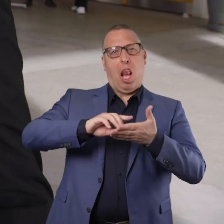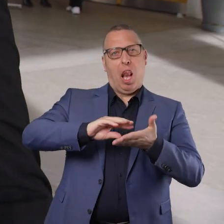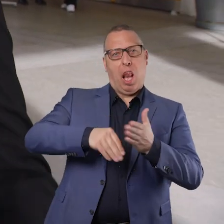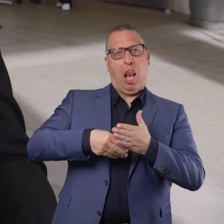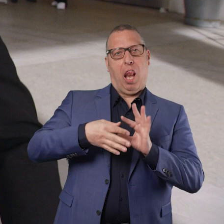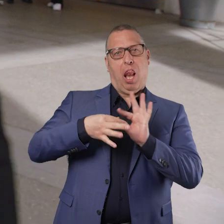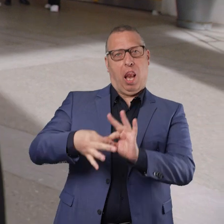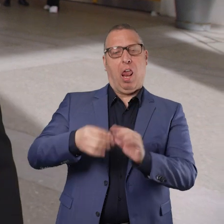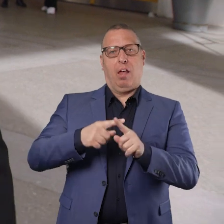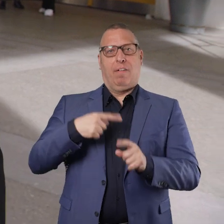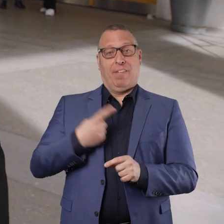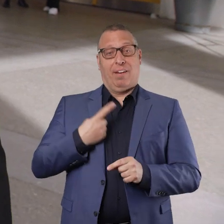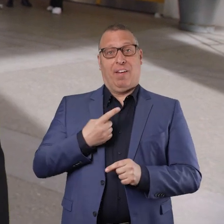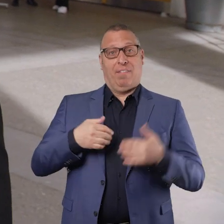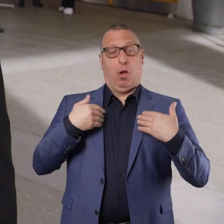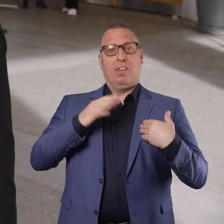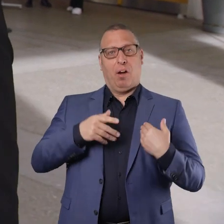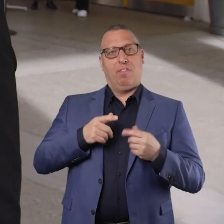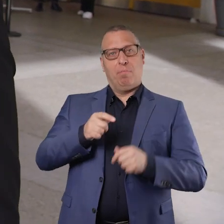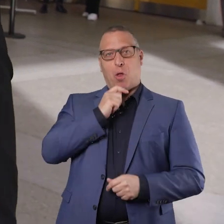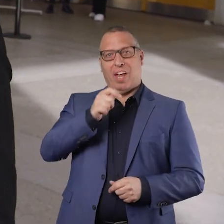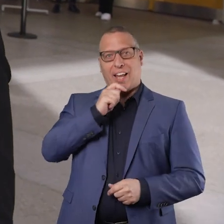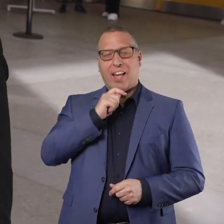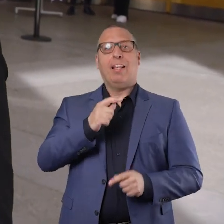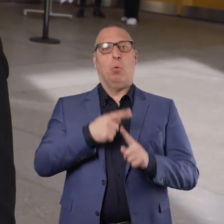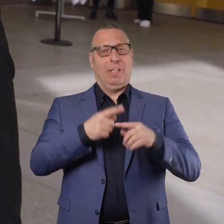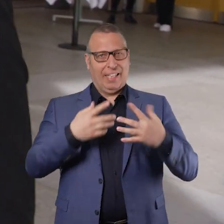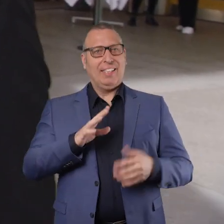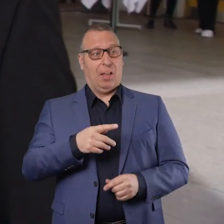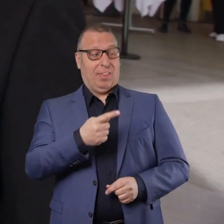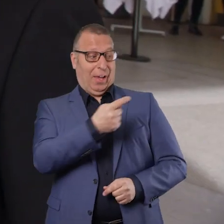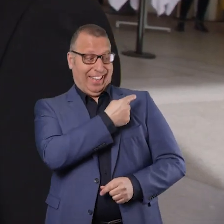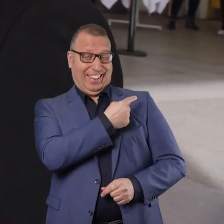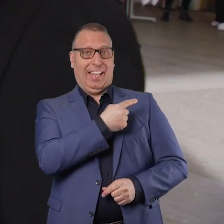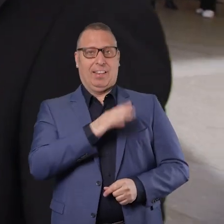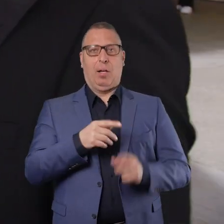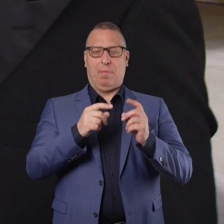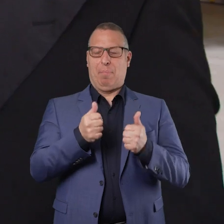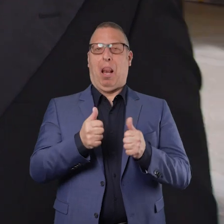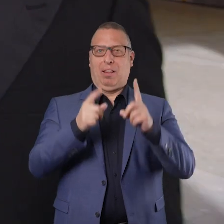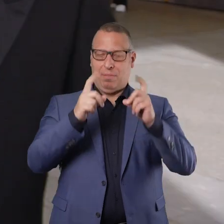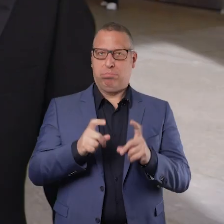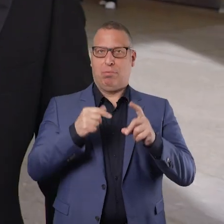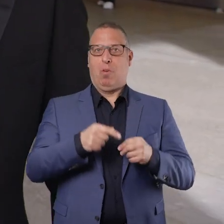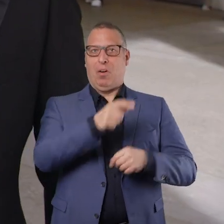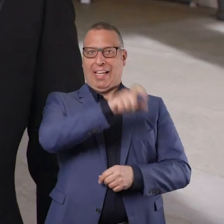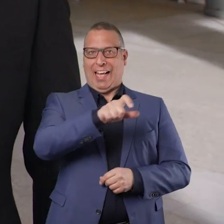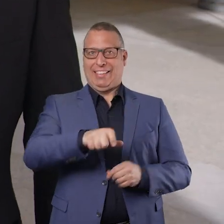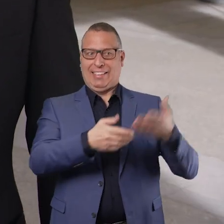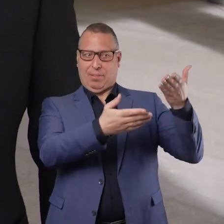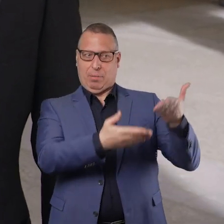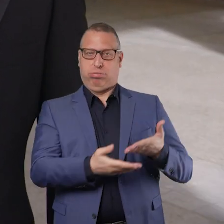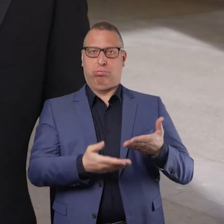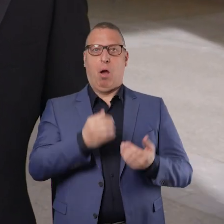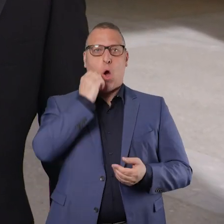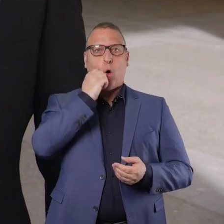Wir freuen uns riesig, dass wir dieses Event dürfen moderieren. Ja, und es geht eben da hinten gleich los, wo die Gäste eintreffen.